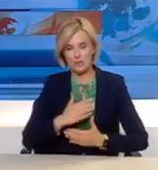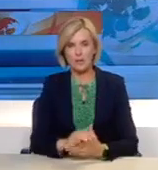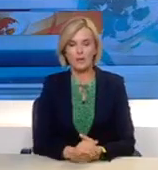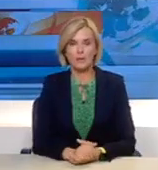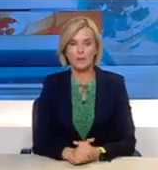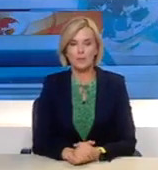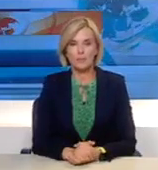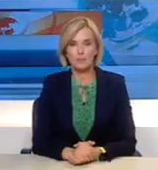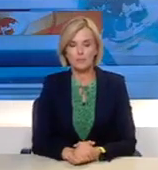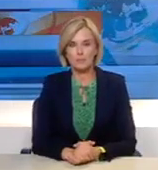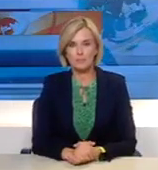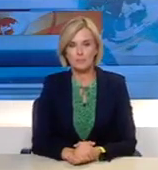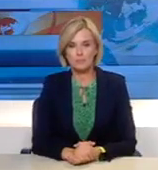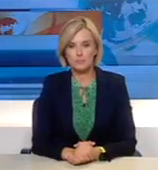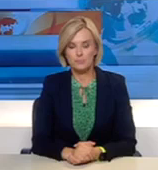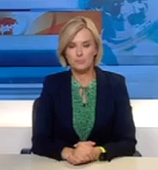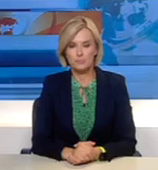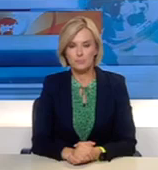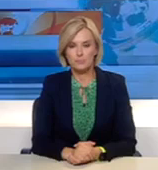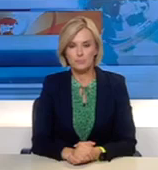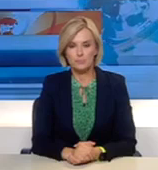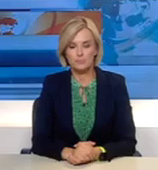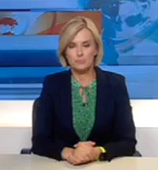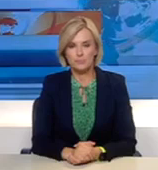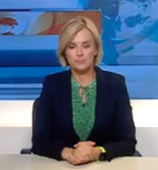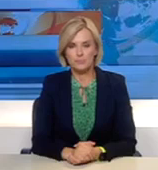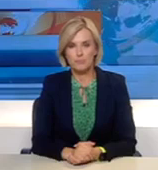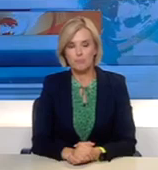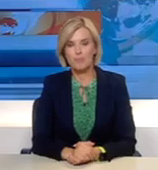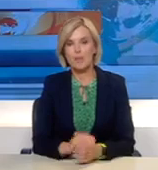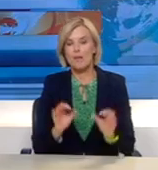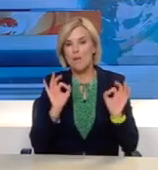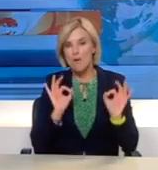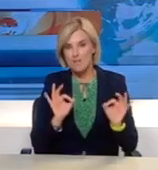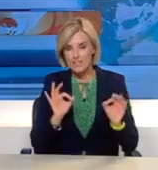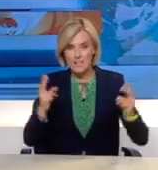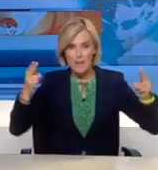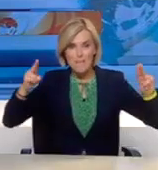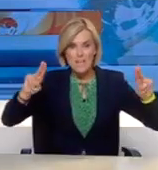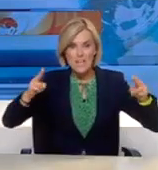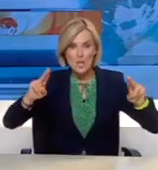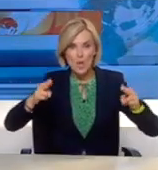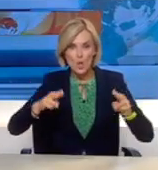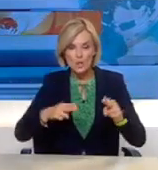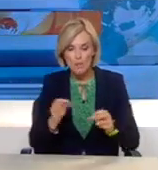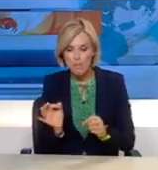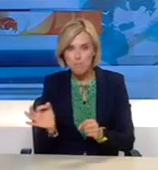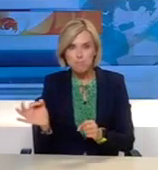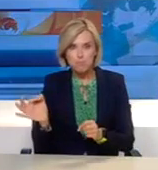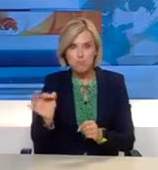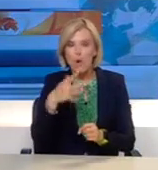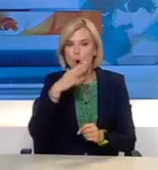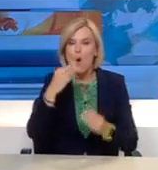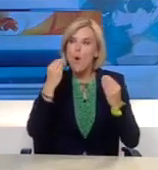Σίγουρα ευνοεί την κατάσταση της μείωσης της μεταδοτικότητας η καλοκαιρία, ο